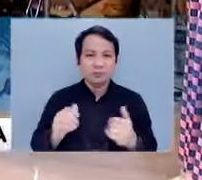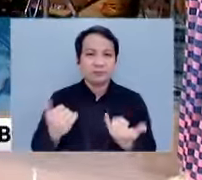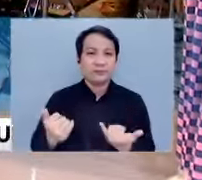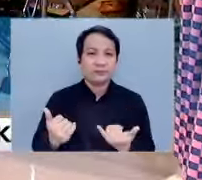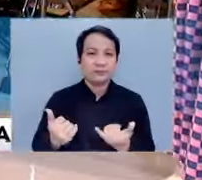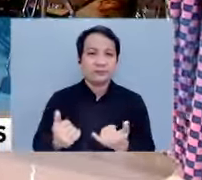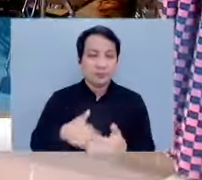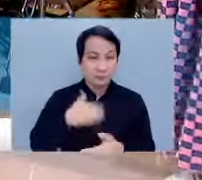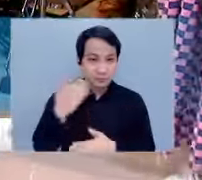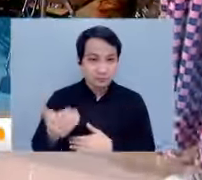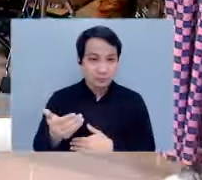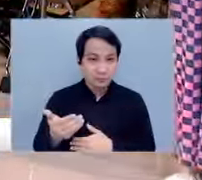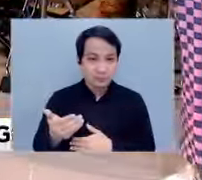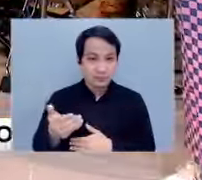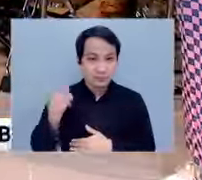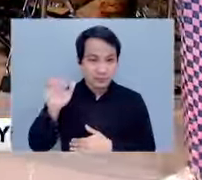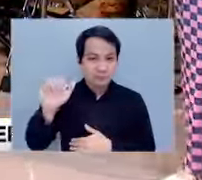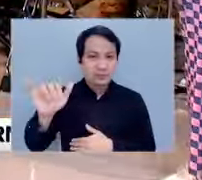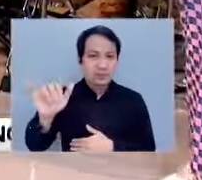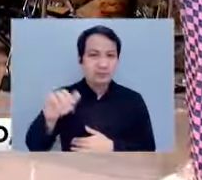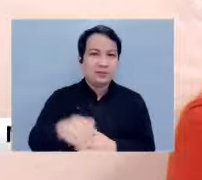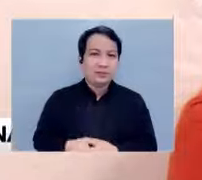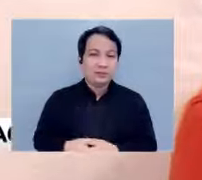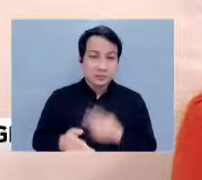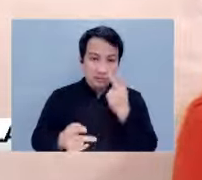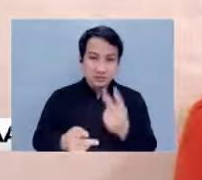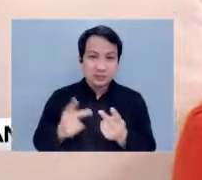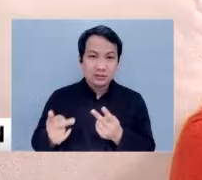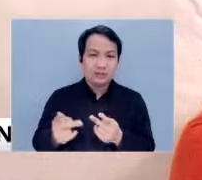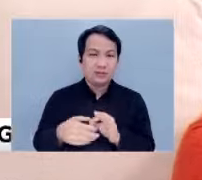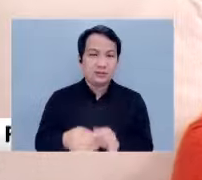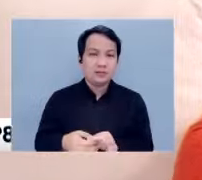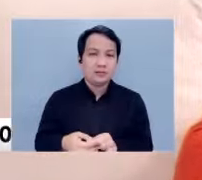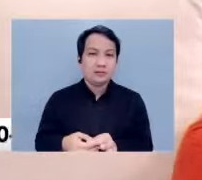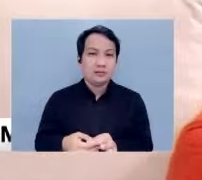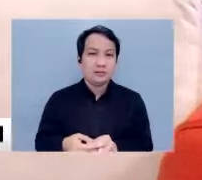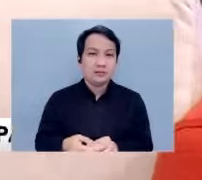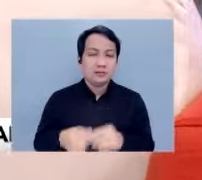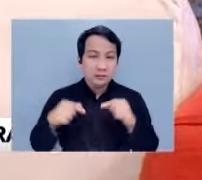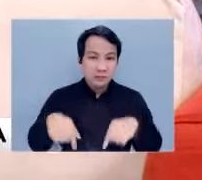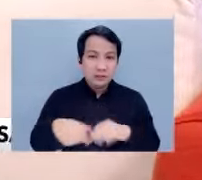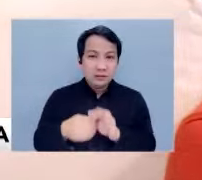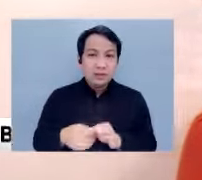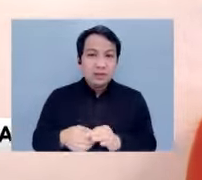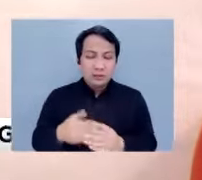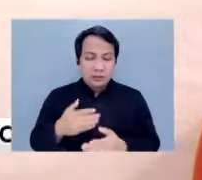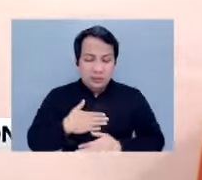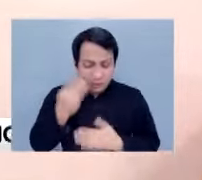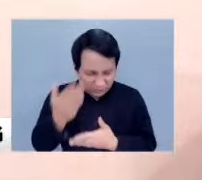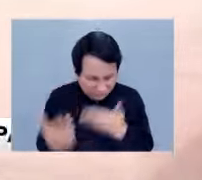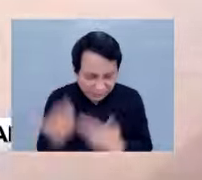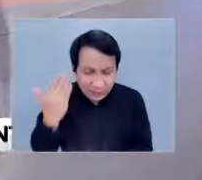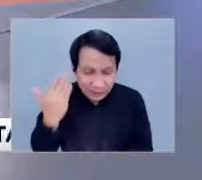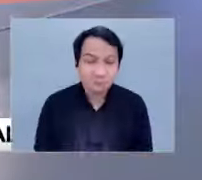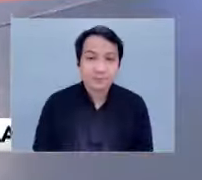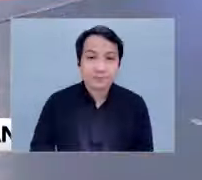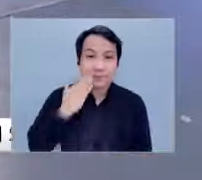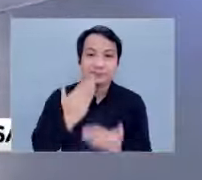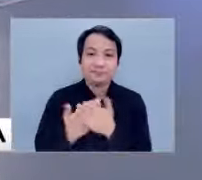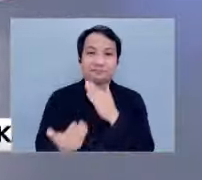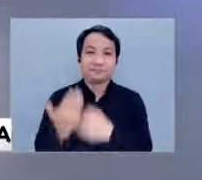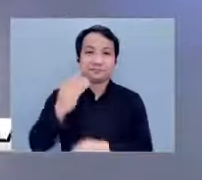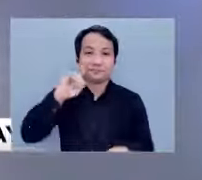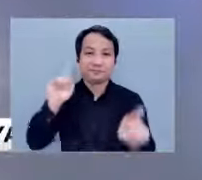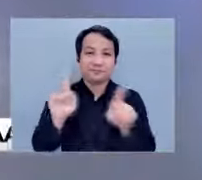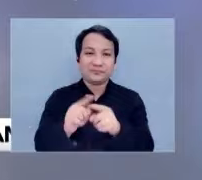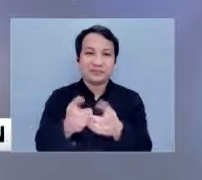na Habang Buhay. Tuloy-tuloy lang ang good vibes ngayong umaga. Dito pa rin sa inyong Happy Morning Kasalo ang Good